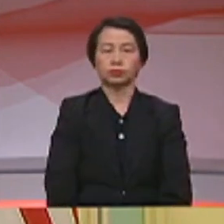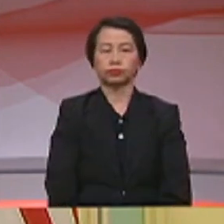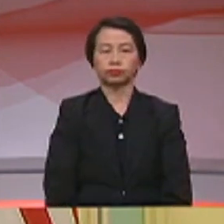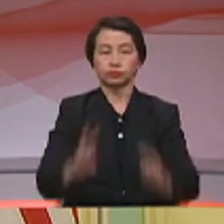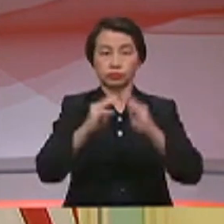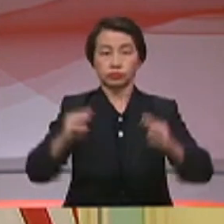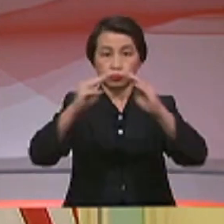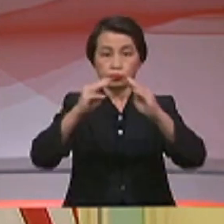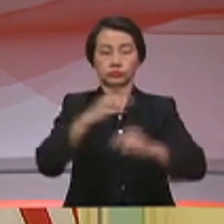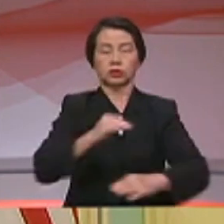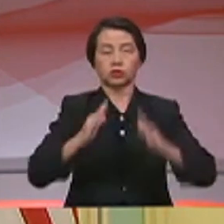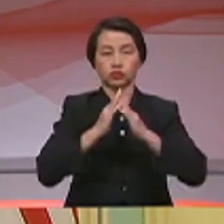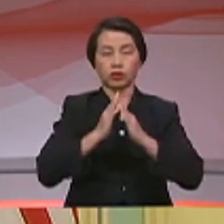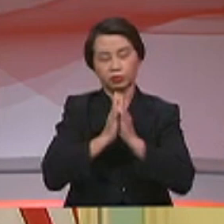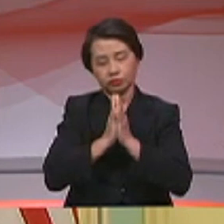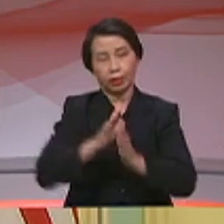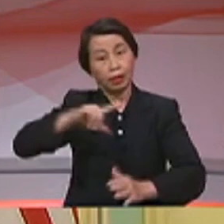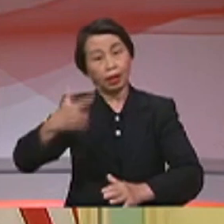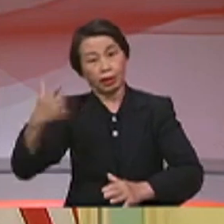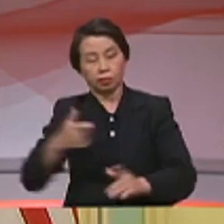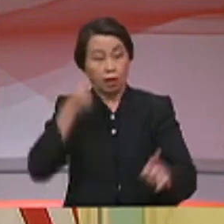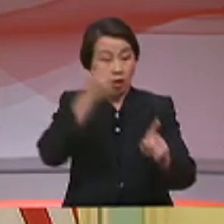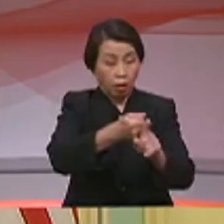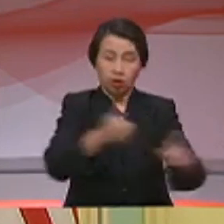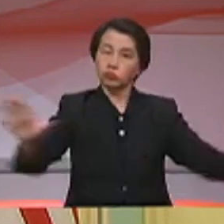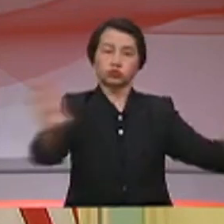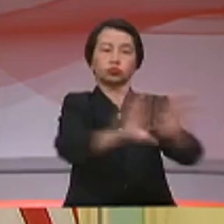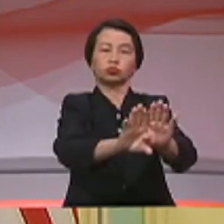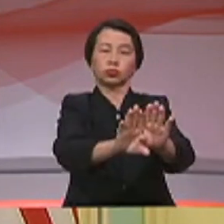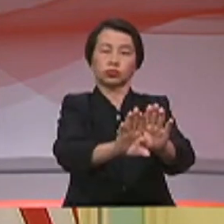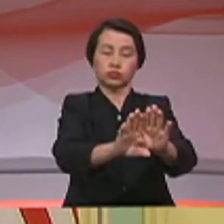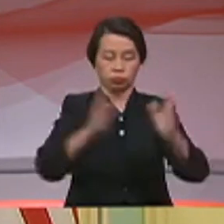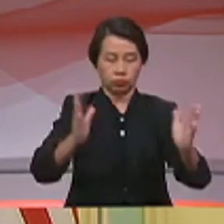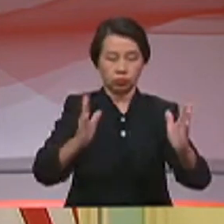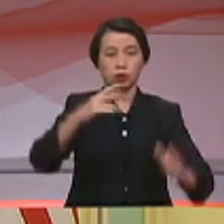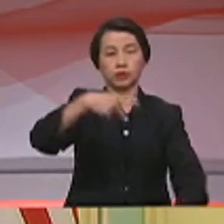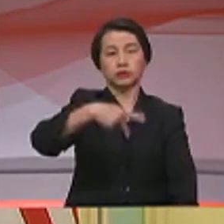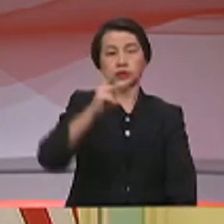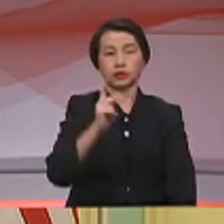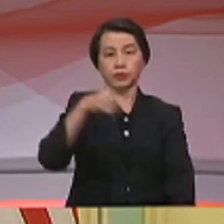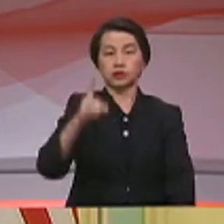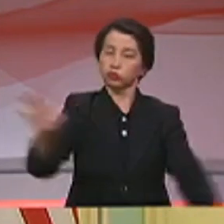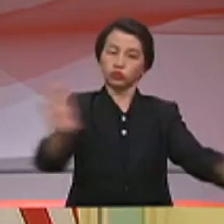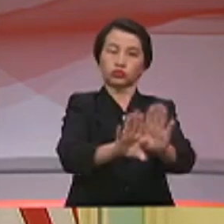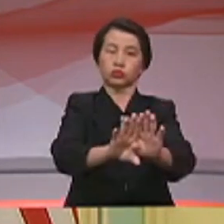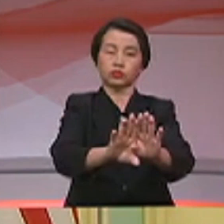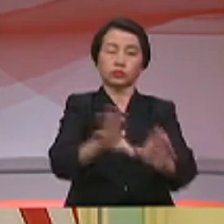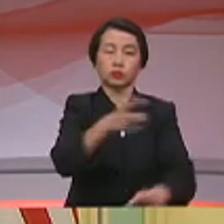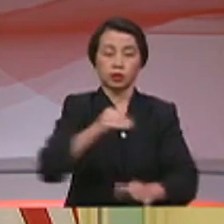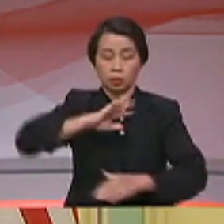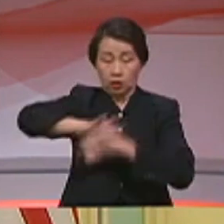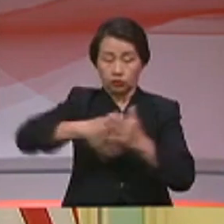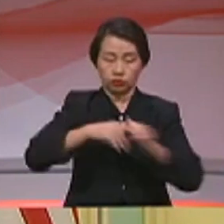Masjid dan rumah ibadat lain diarahkan tutup sepanjang tempoh PKPD ini, dan